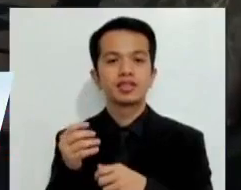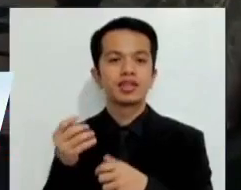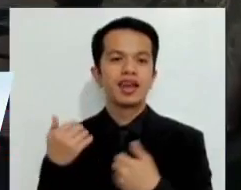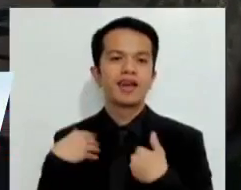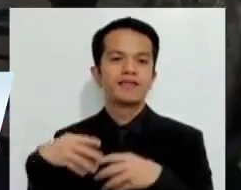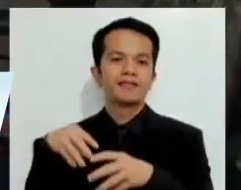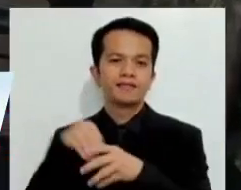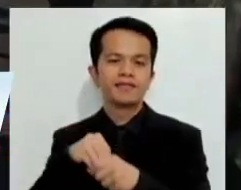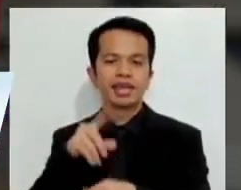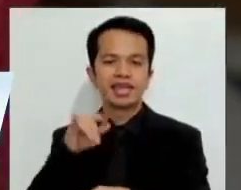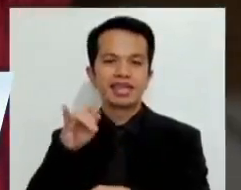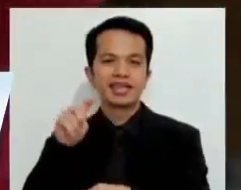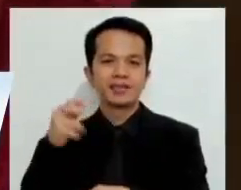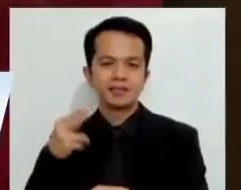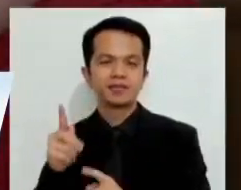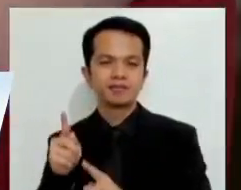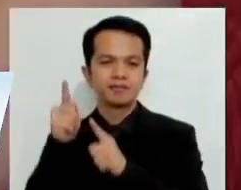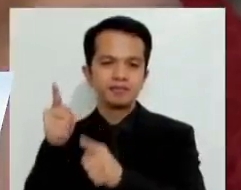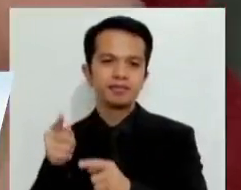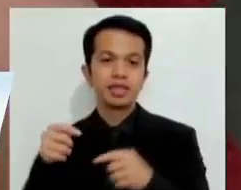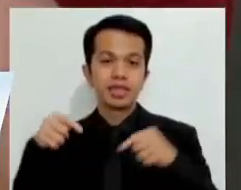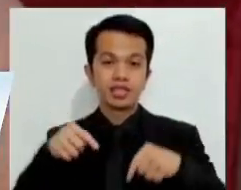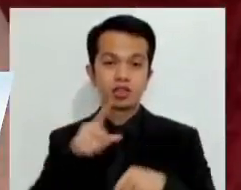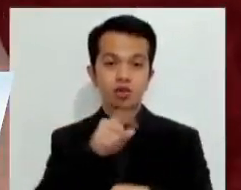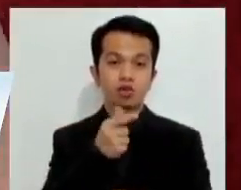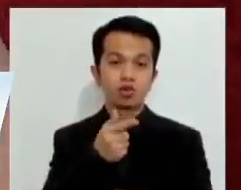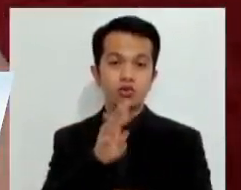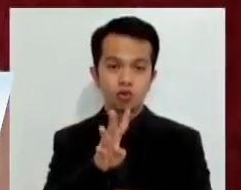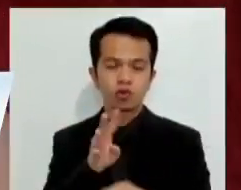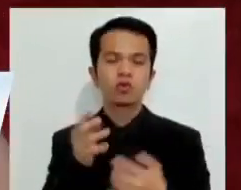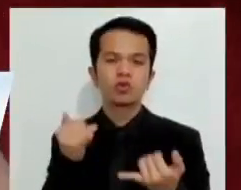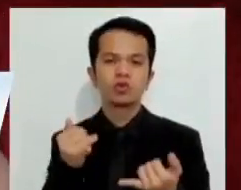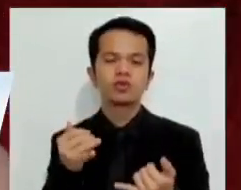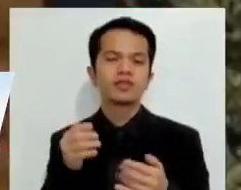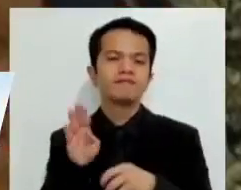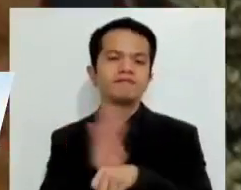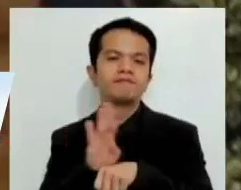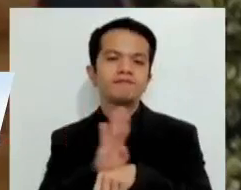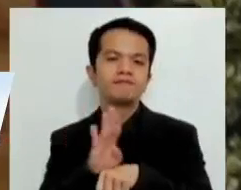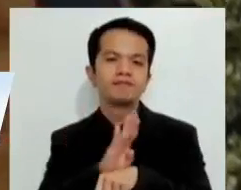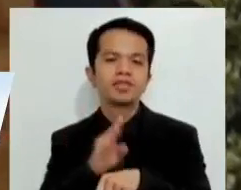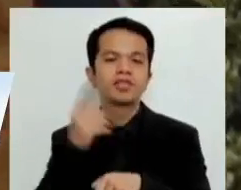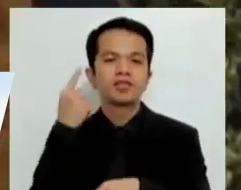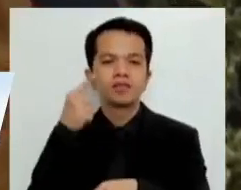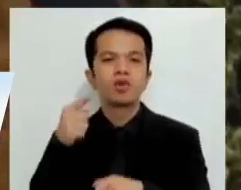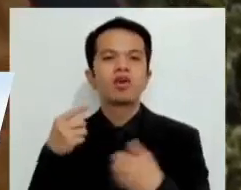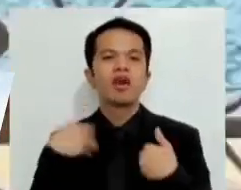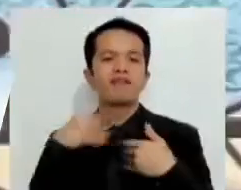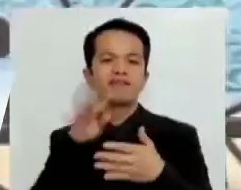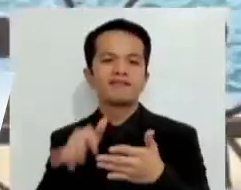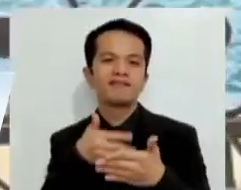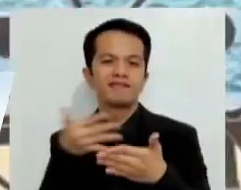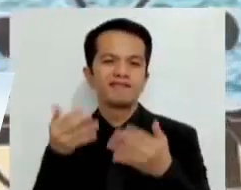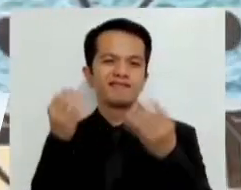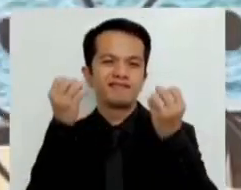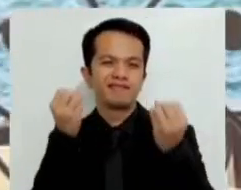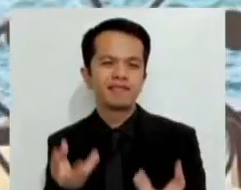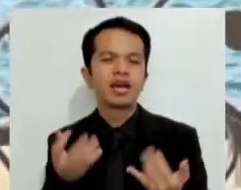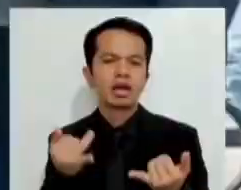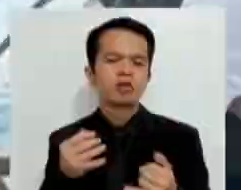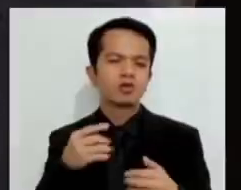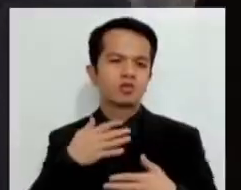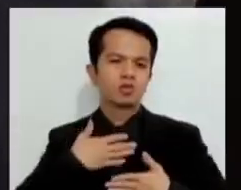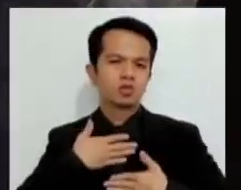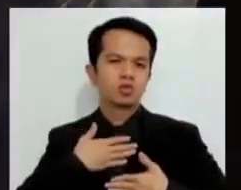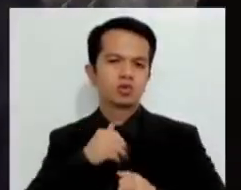This 2024, magiging abala si Jenny Lynn sa kanyang jam-packed schedule, kaya grateful siyang nakapagbakasyon sila last